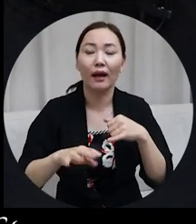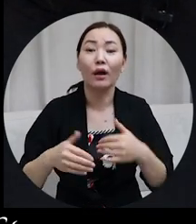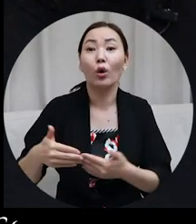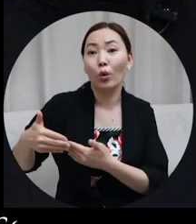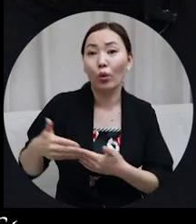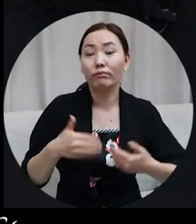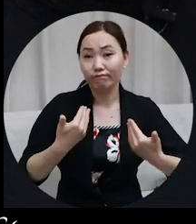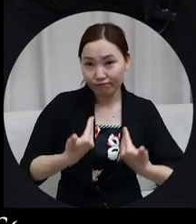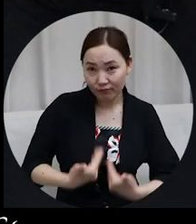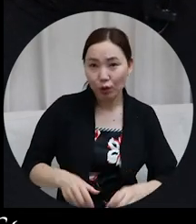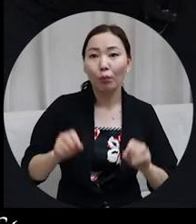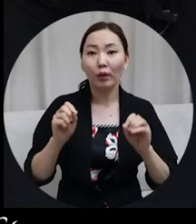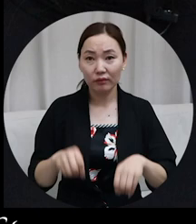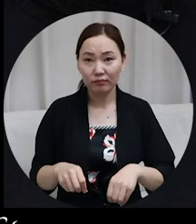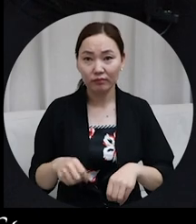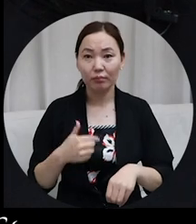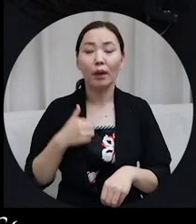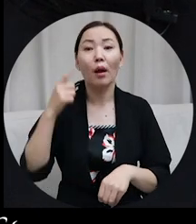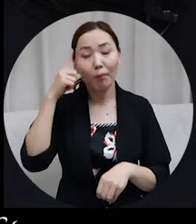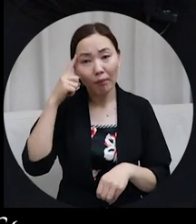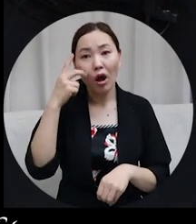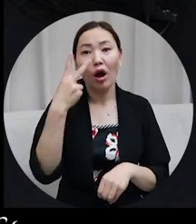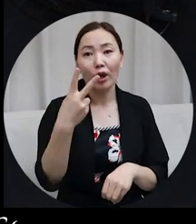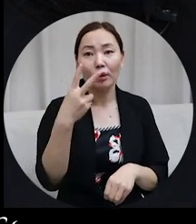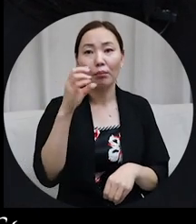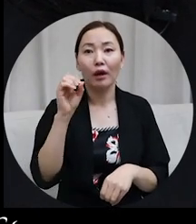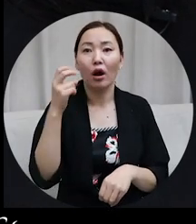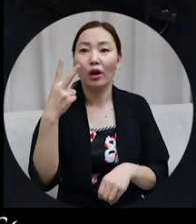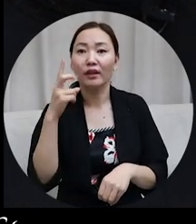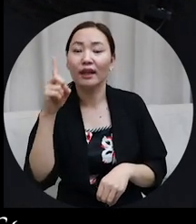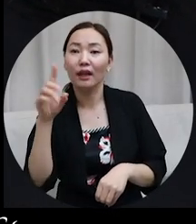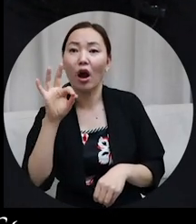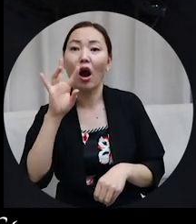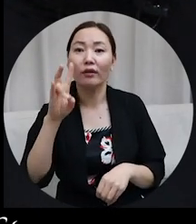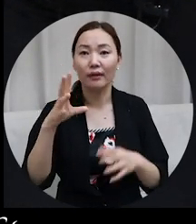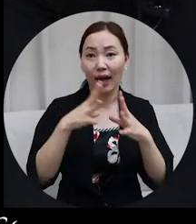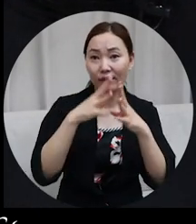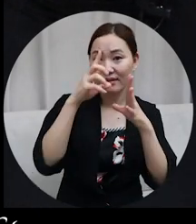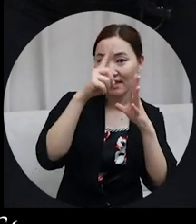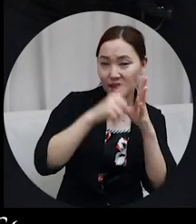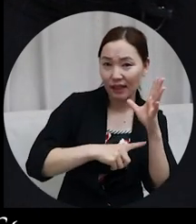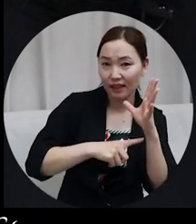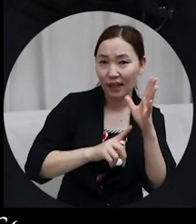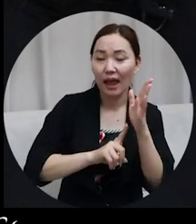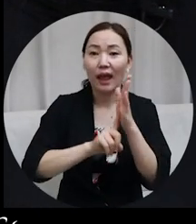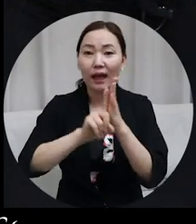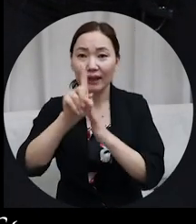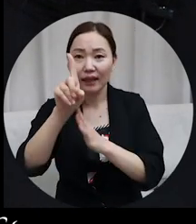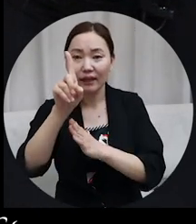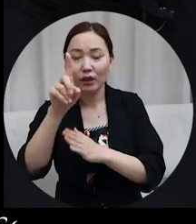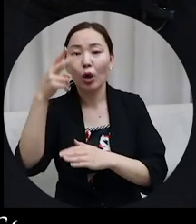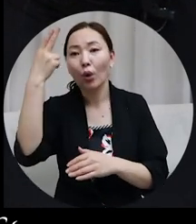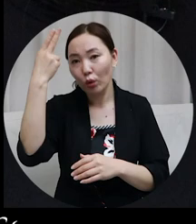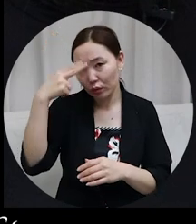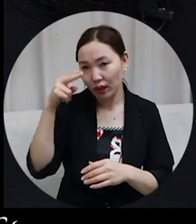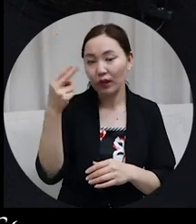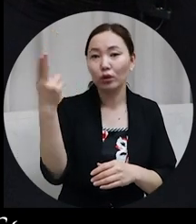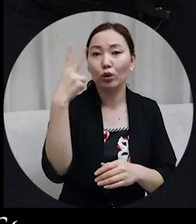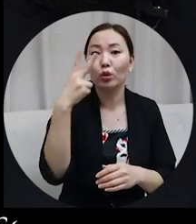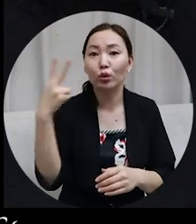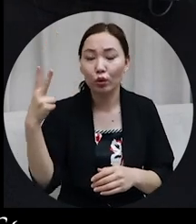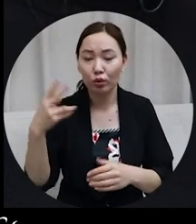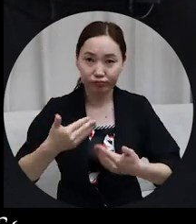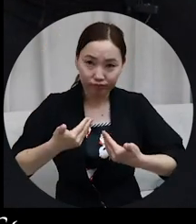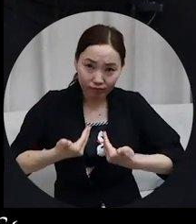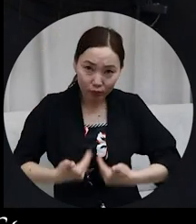хүүхдтэй болж олно гэсэн тий ч 2021 оны 10 сараас эхлээд ямар ч байсан нэг дахиад нэг хүүхэд төрүүлэхдээ